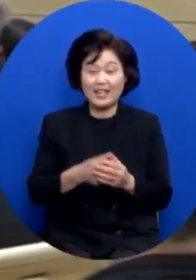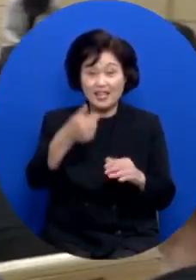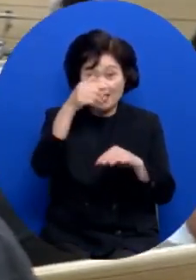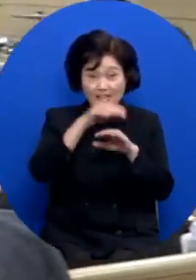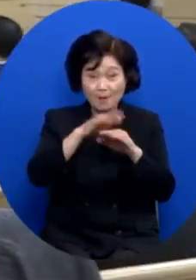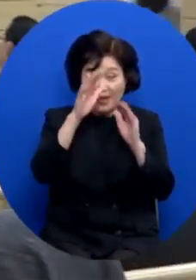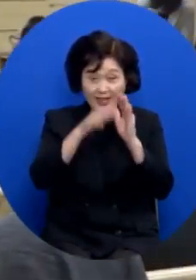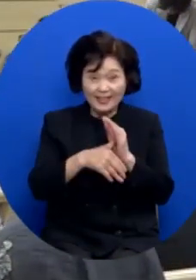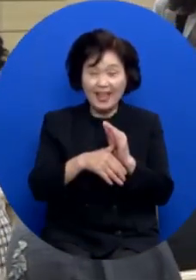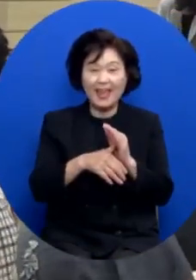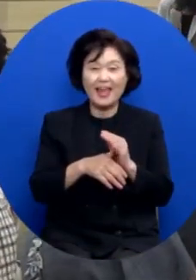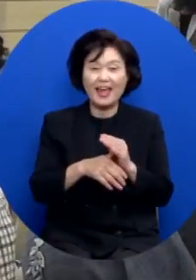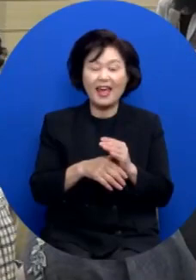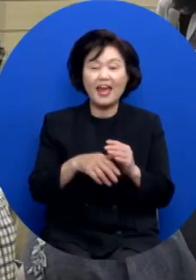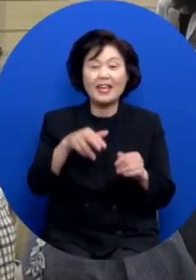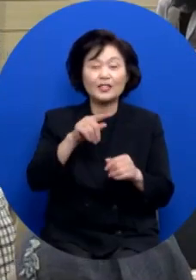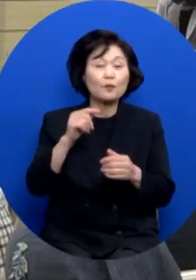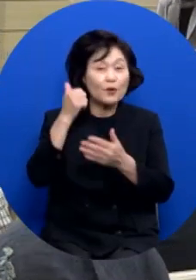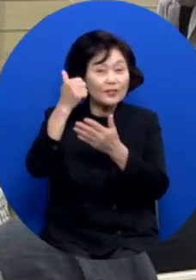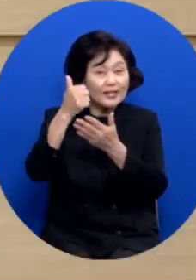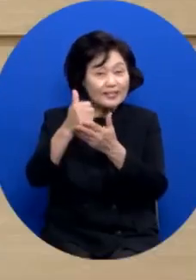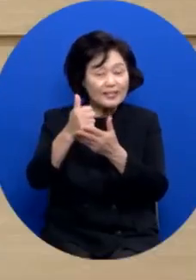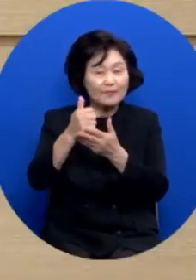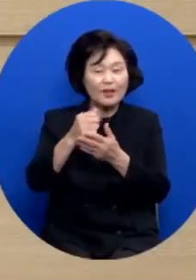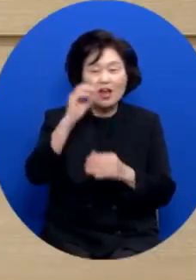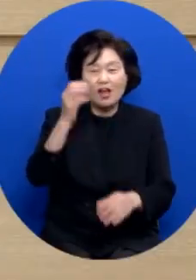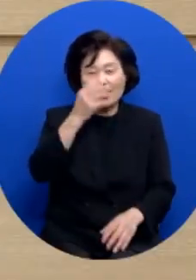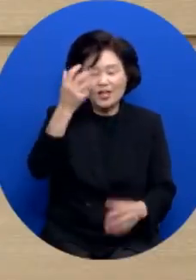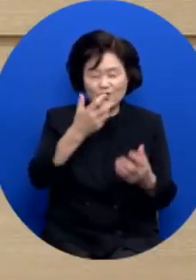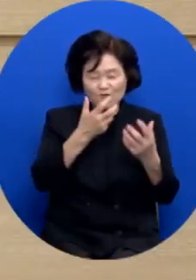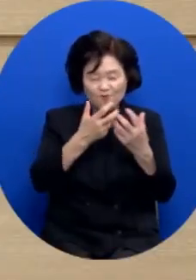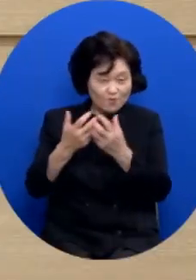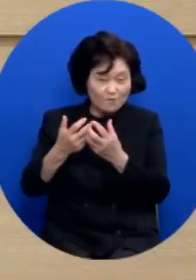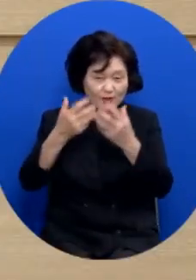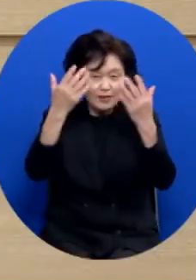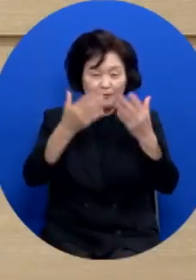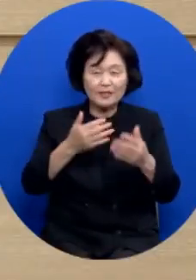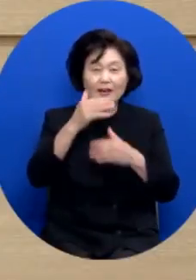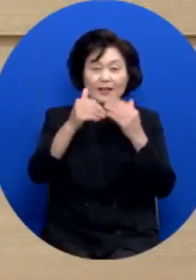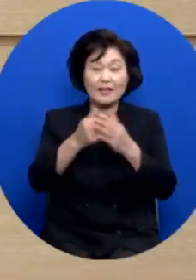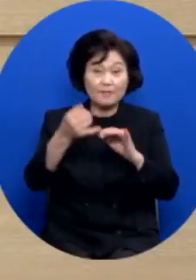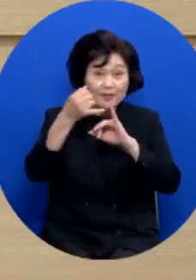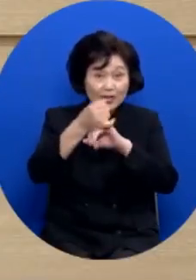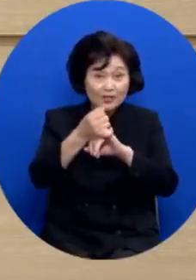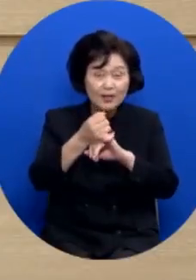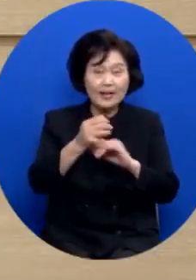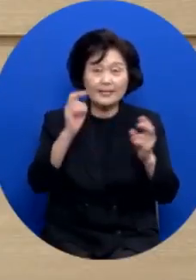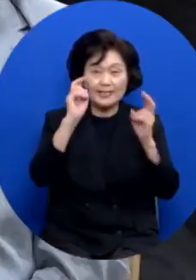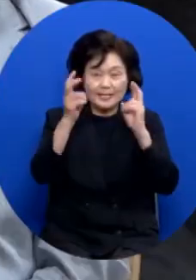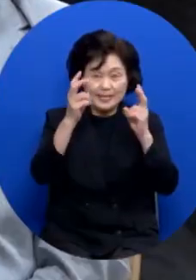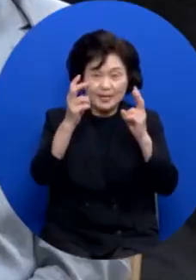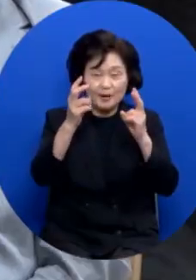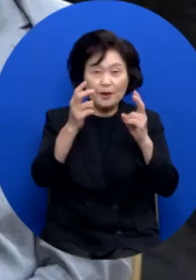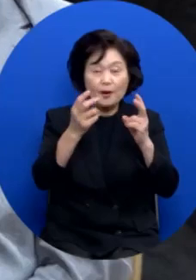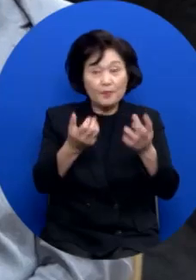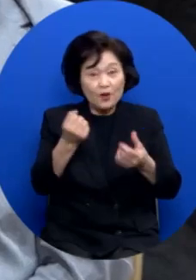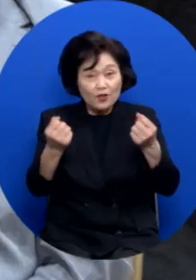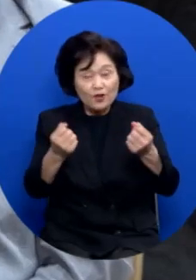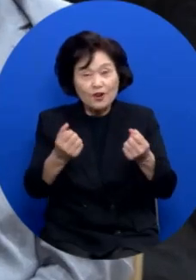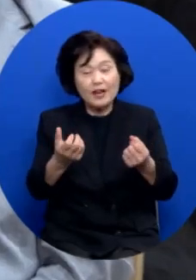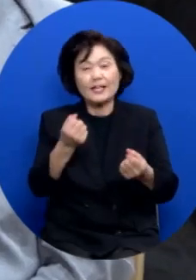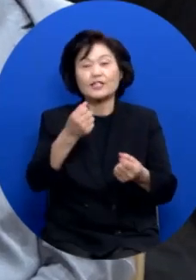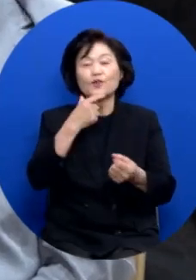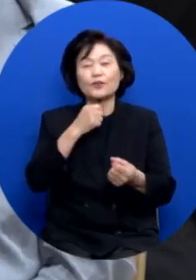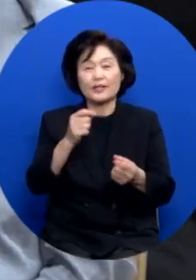예배에서 우리 사랑교회 정영애 목사는 성령 충만받아 하나님이 약속하신 기업과 분깃을 소유하길